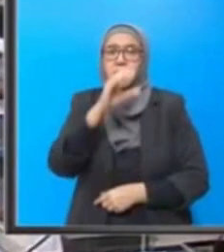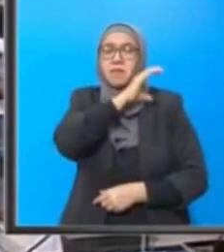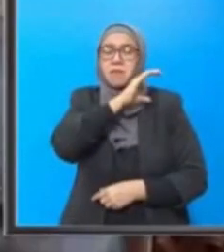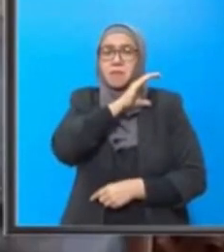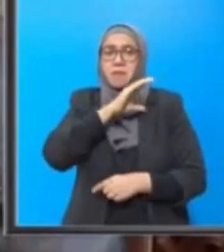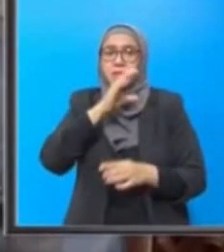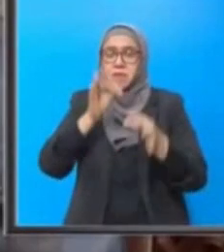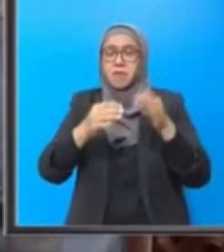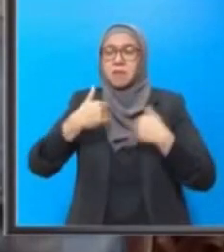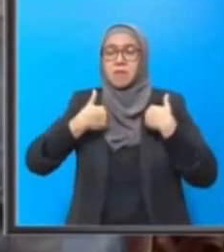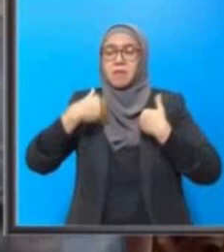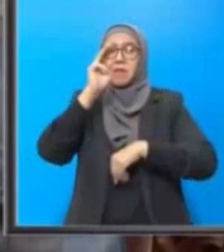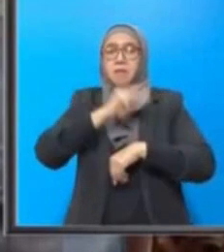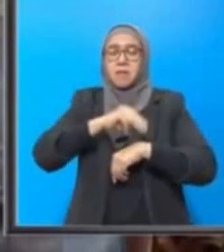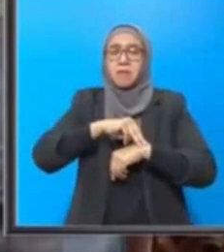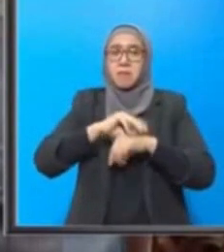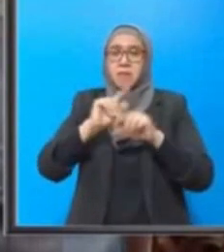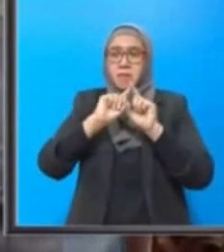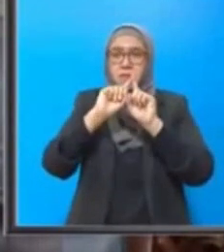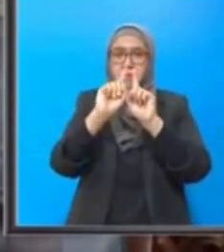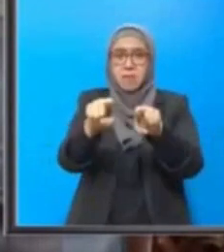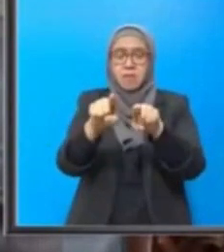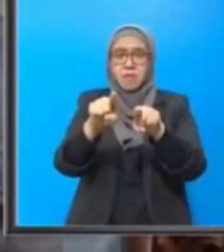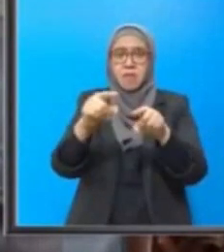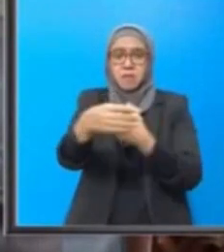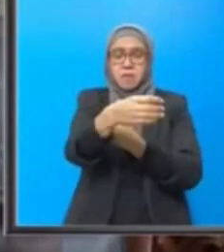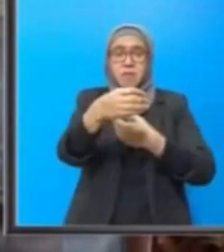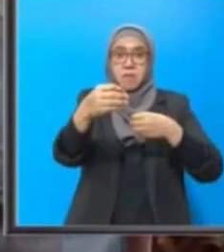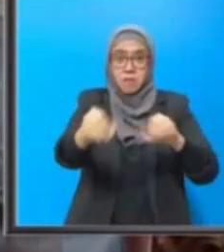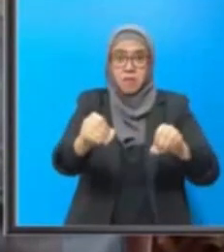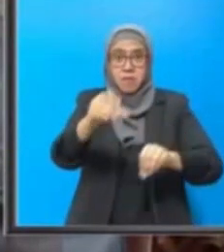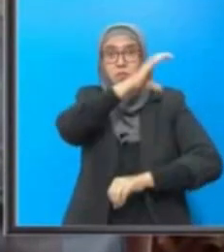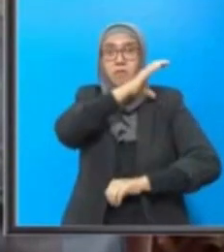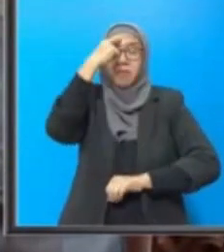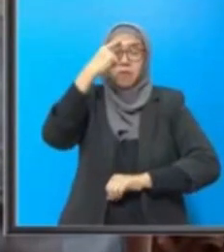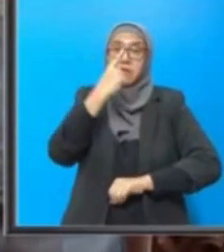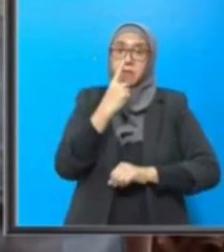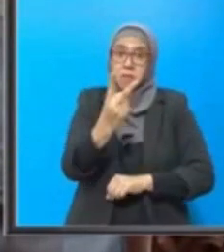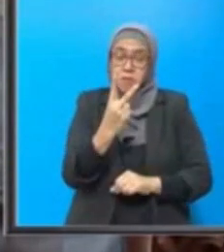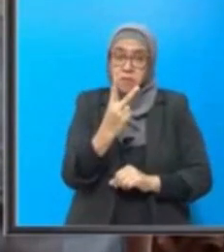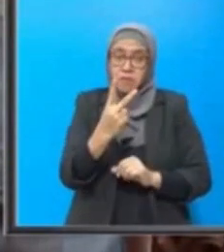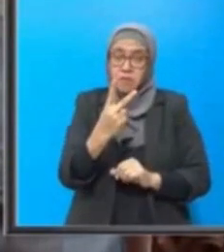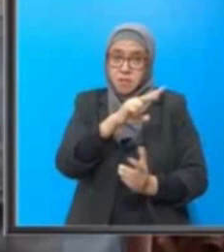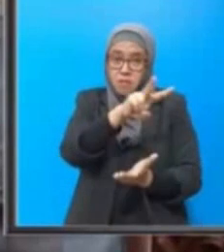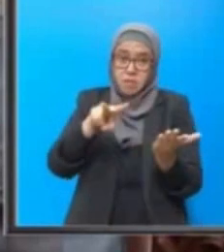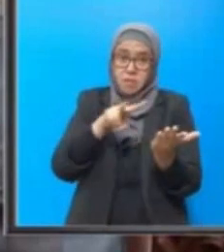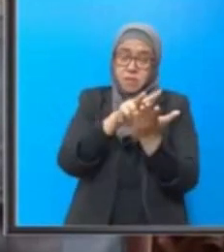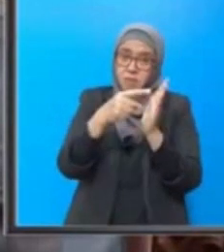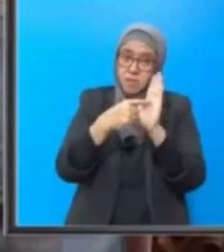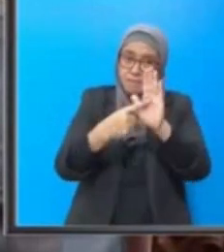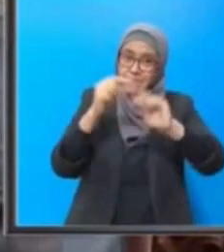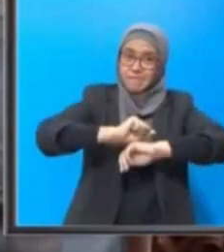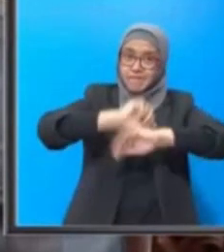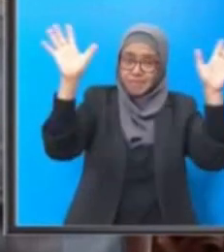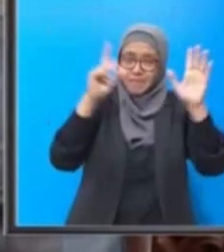boleh pergi ke pejabat indikasi untuk Tunjukkan ggio yang amat terang Age yang beliau Tunjukkan yang dia memang tunjuk jari tengah di khusus